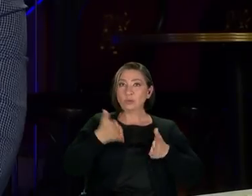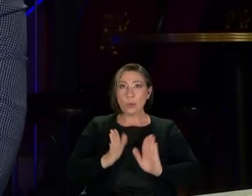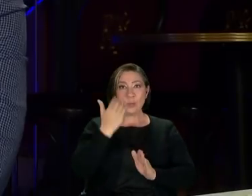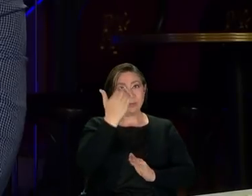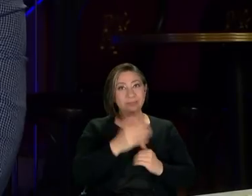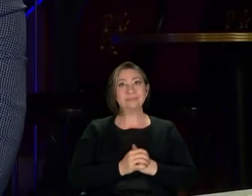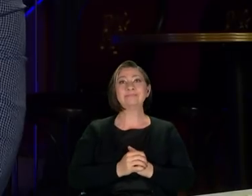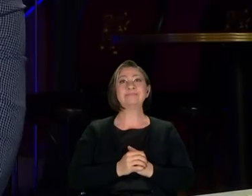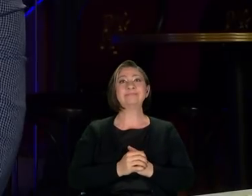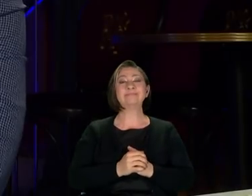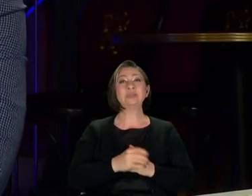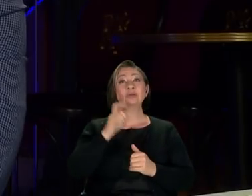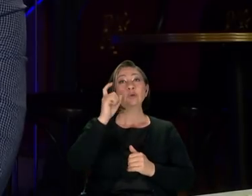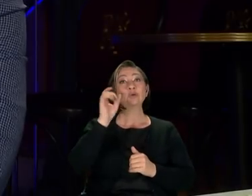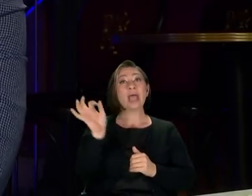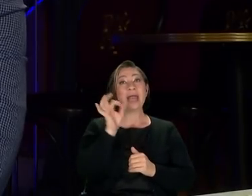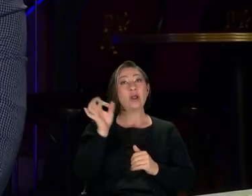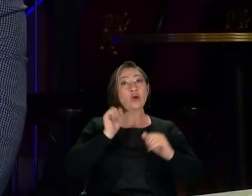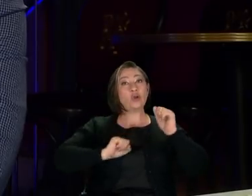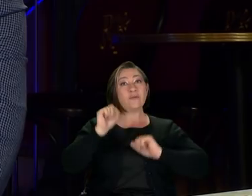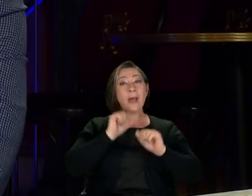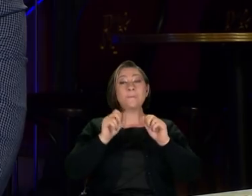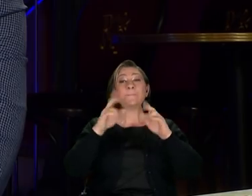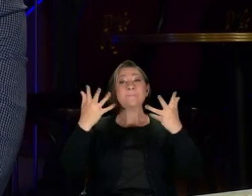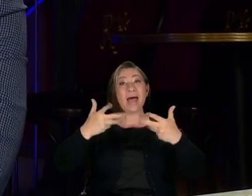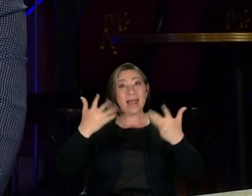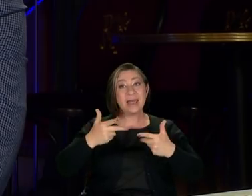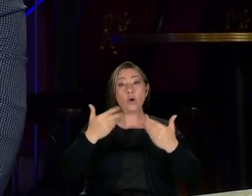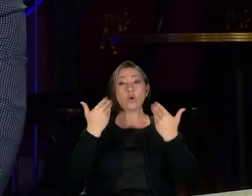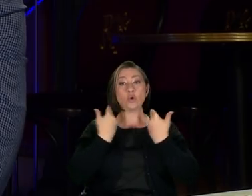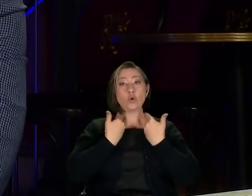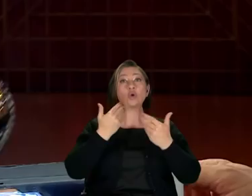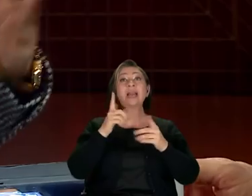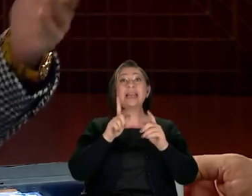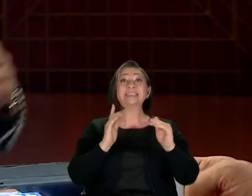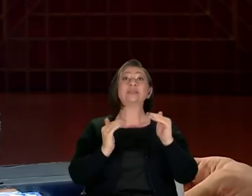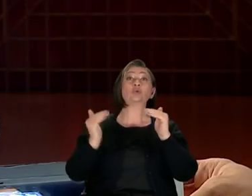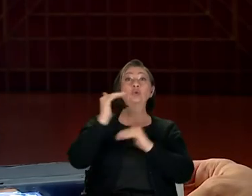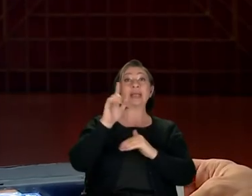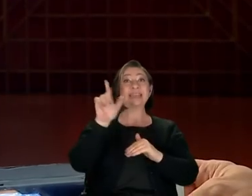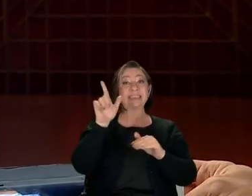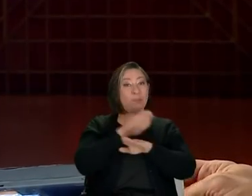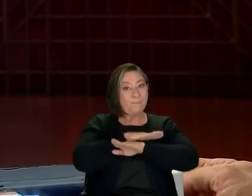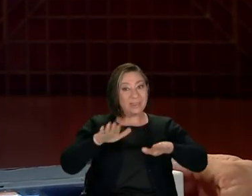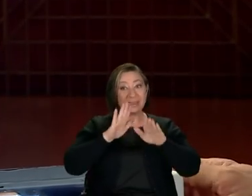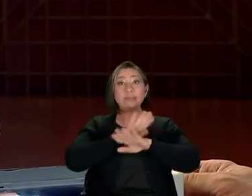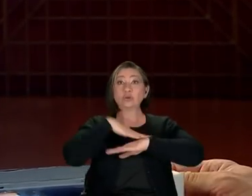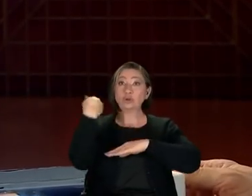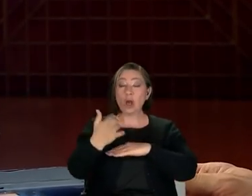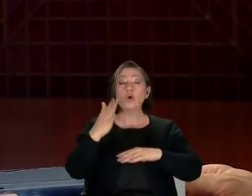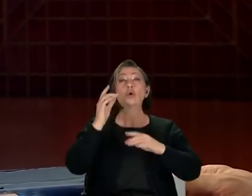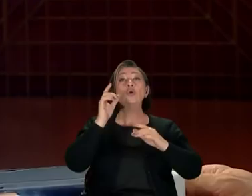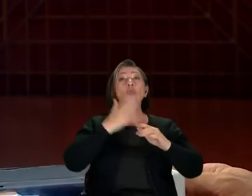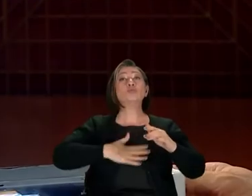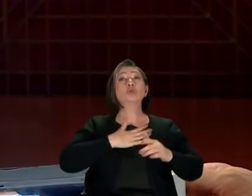doğumlusunuz. 9 Eylül Üniversitesi'nde maliye ve mali hukuk alanında lisans ve yüksek lisansınızı tamamlıyorsunuz. Daha sonra